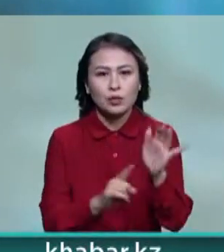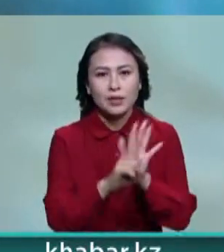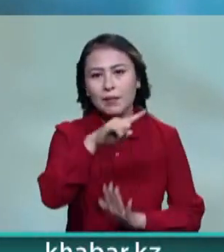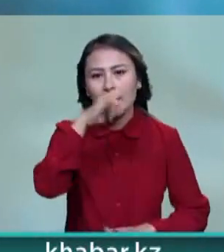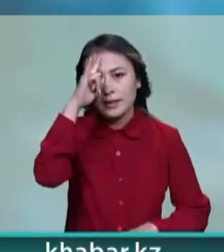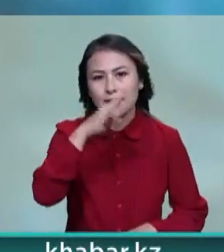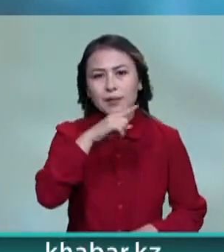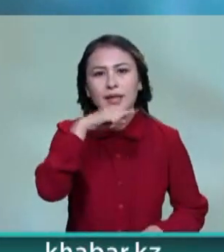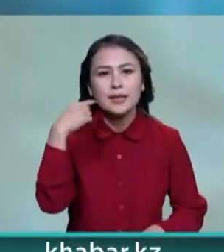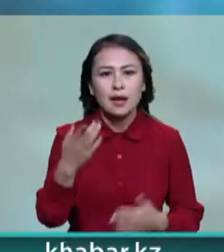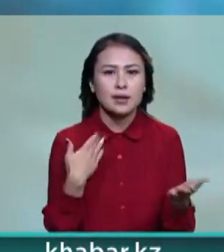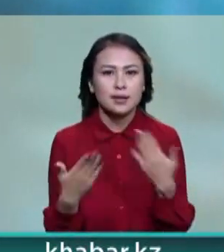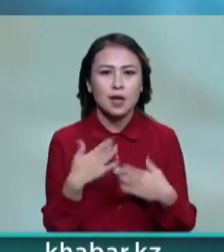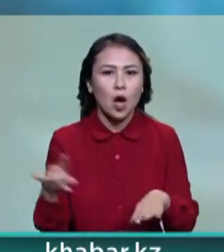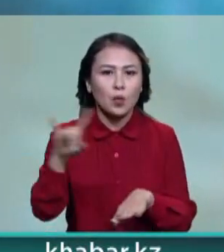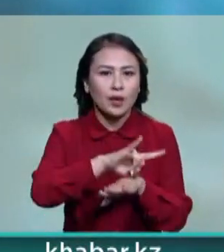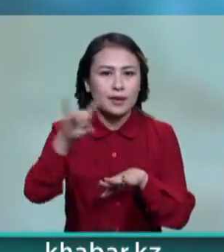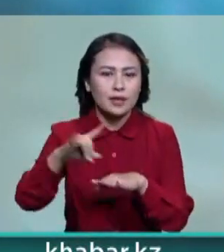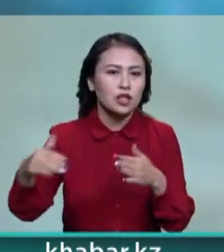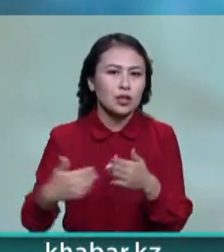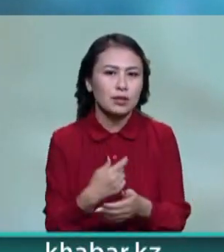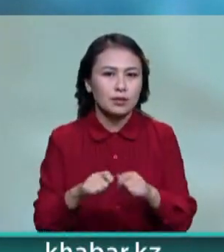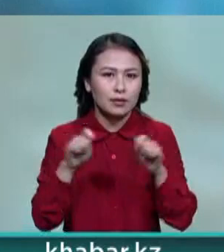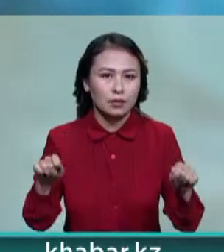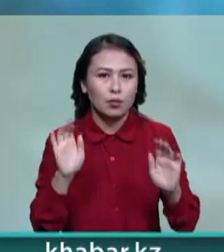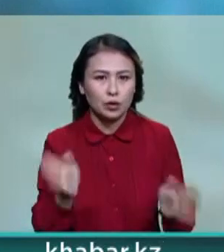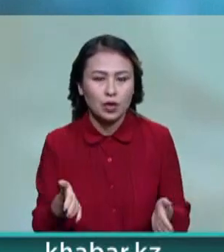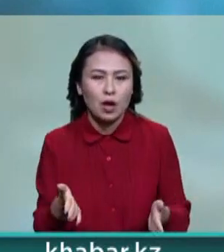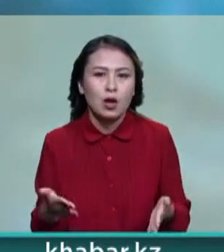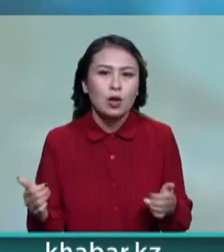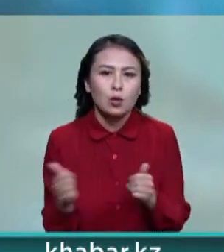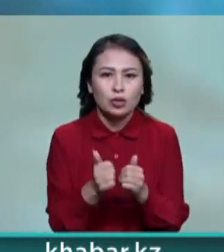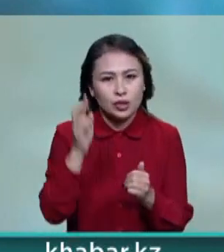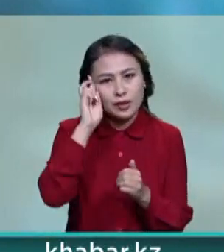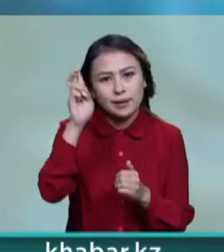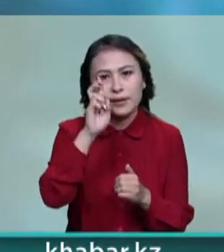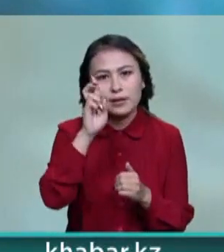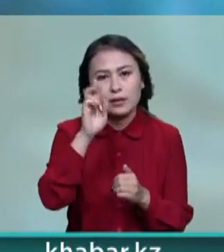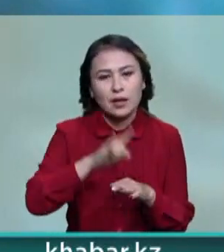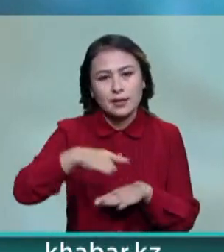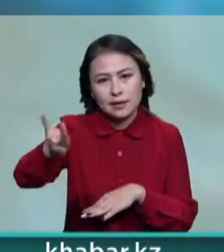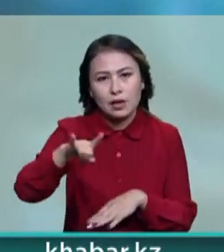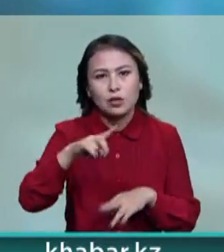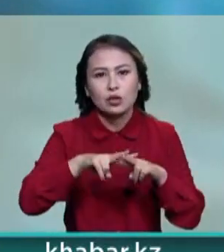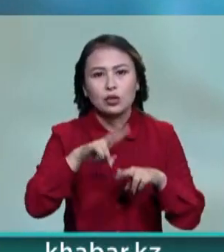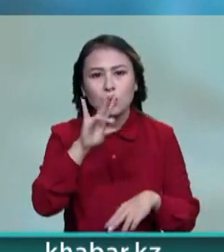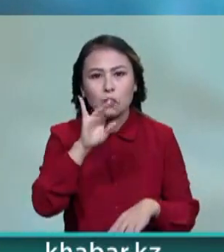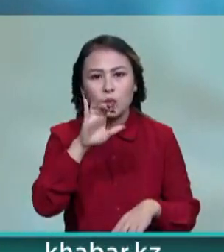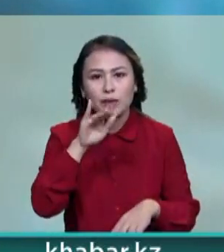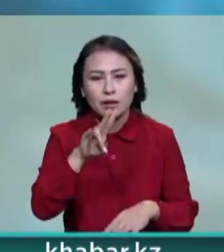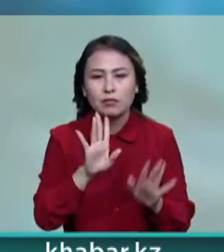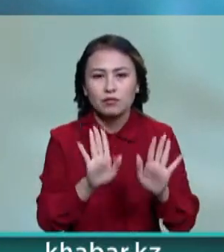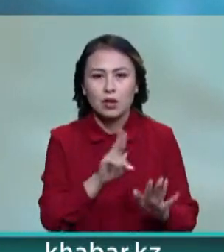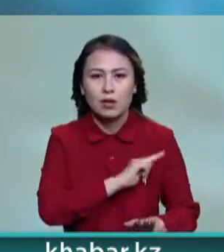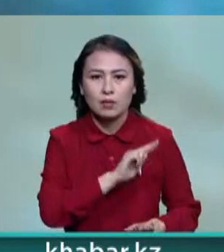Бүгіннен бастап Қазақстан мен Ресей арасындағы әуе қатынасы жанданады. Көрші елдің Ресей рейстерін әзірге Нұр-Сұлтан әуежайы